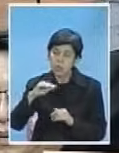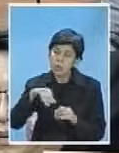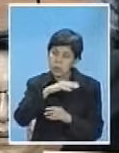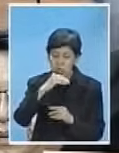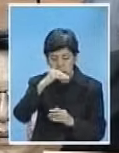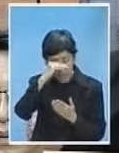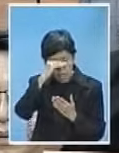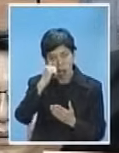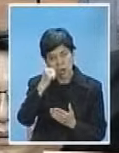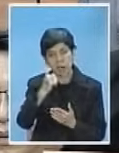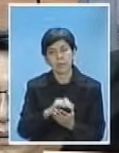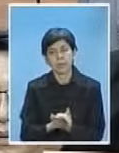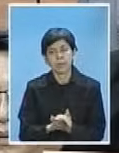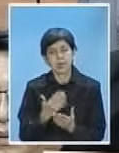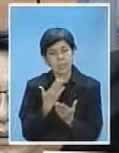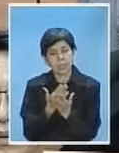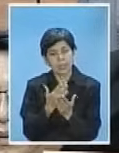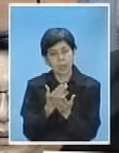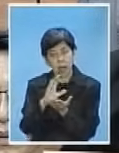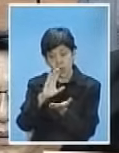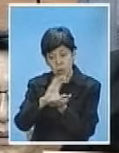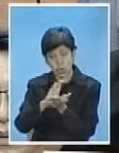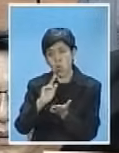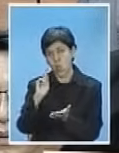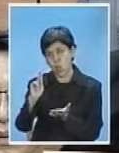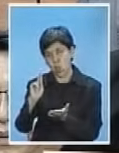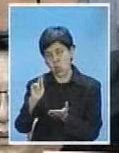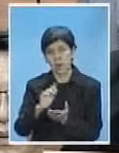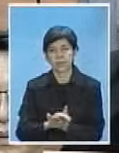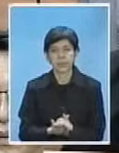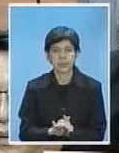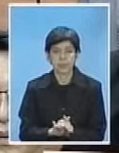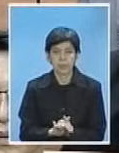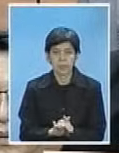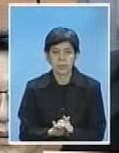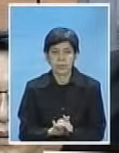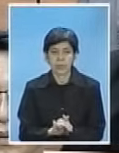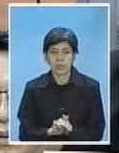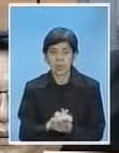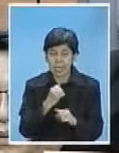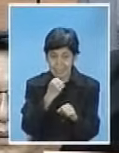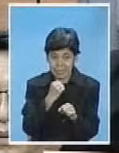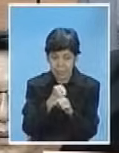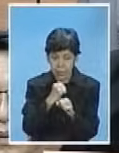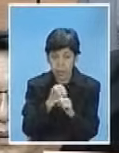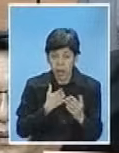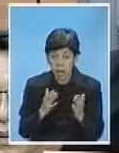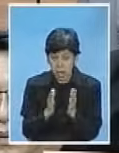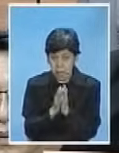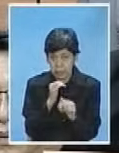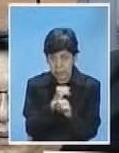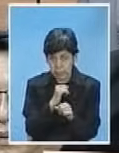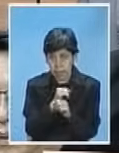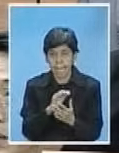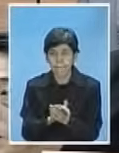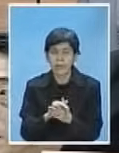รียนโดยการกู้เงินกองทุนการทำในขณะนั้นเนี่ยทำคู่กับ 1.